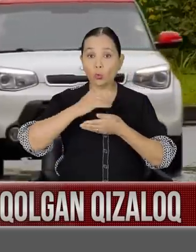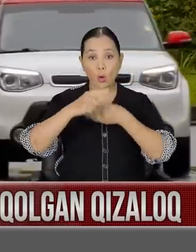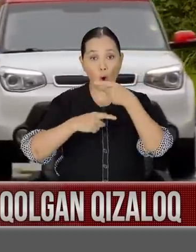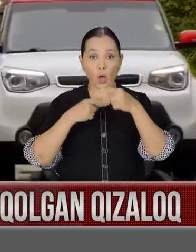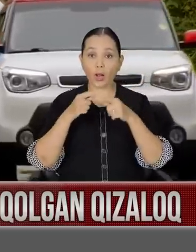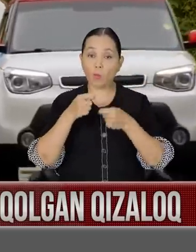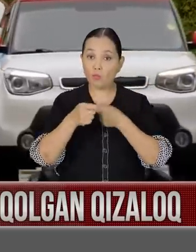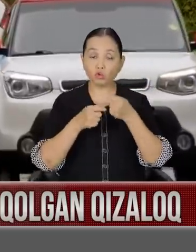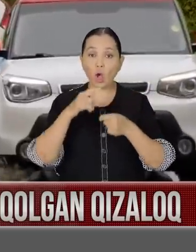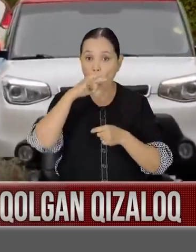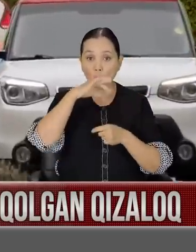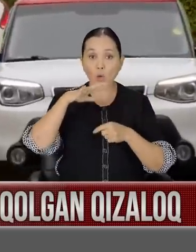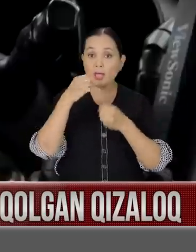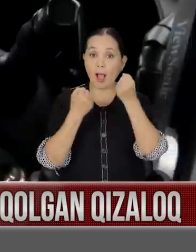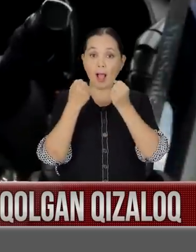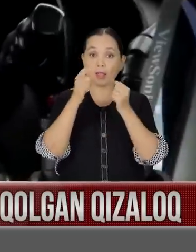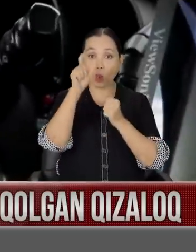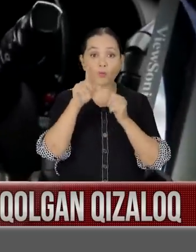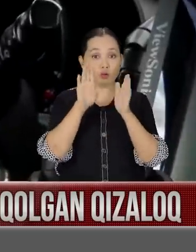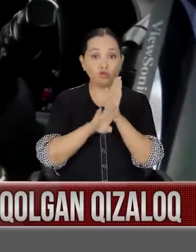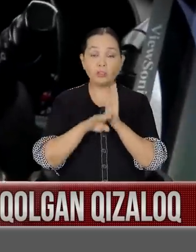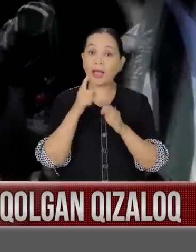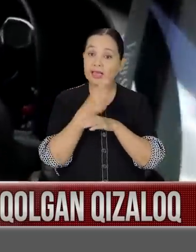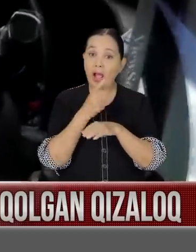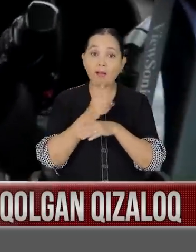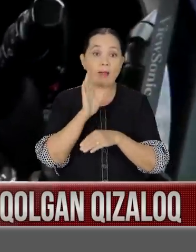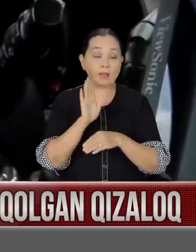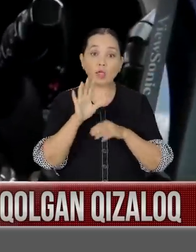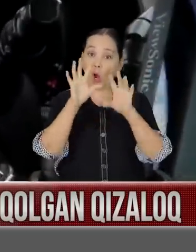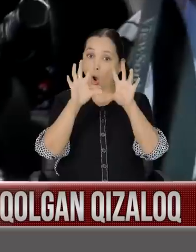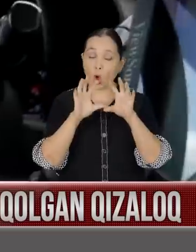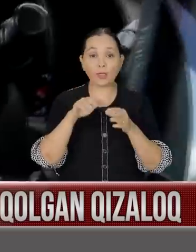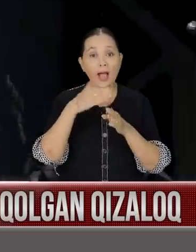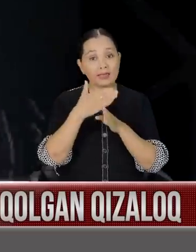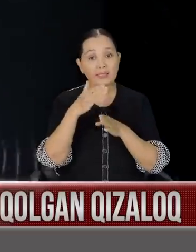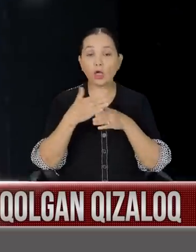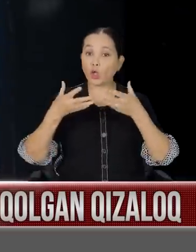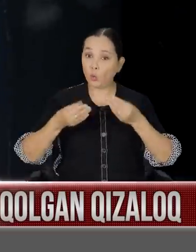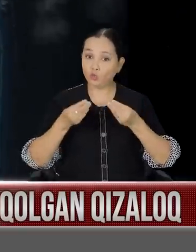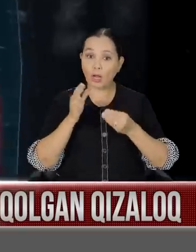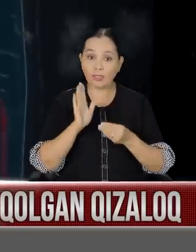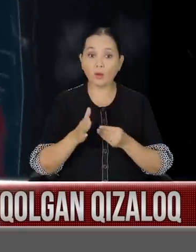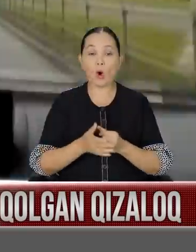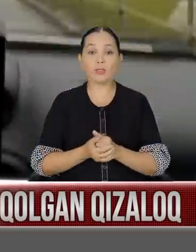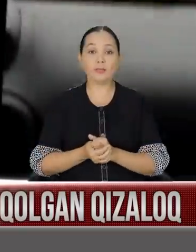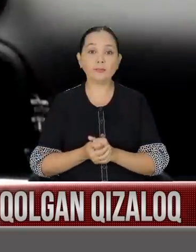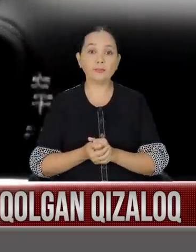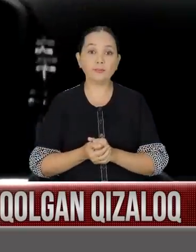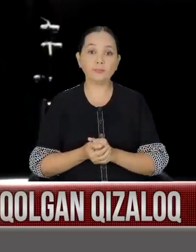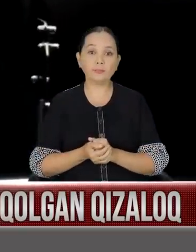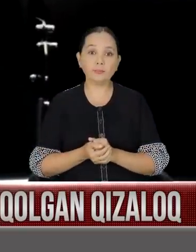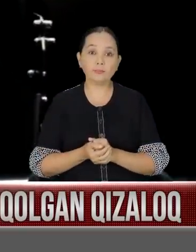noutbuk orqali boshqariladi. Rossiyada haydovchisiz avtomobillardan foydalanish taqiqlangan bo'lsa ham, qonunlar asta-sekin yumshatilmoqda.